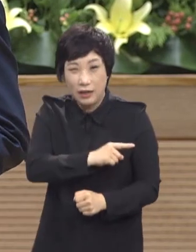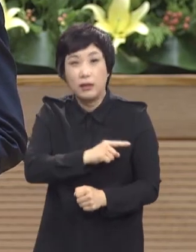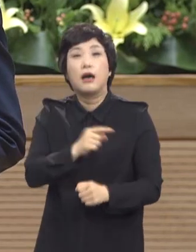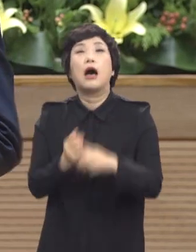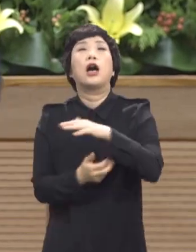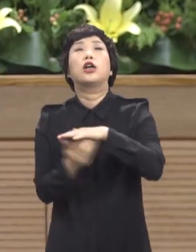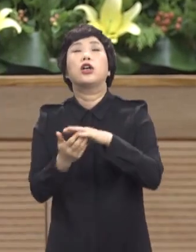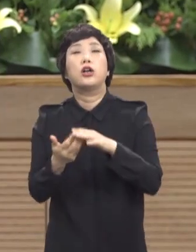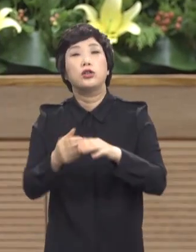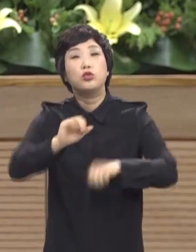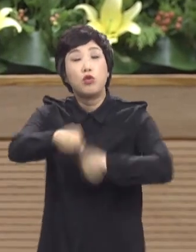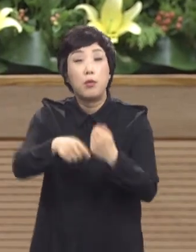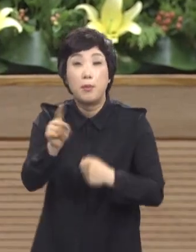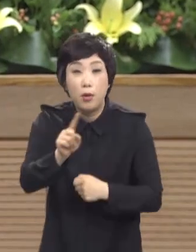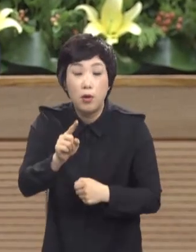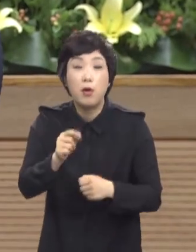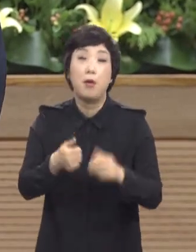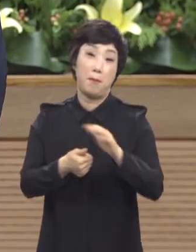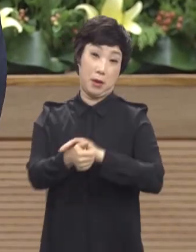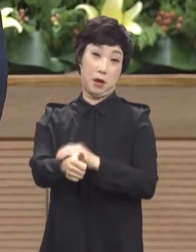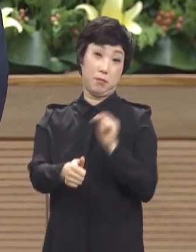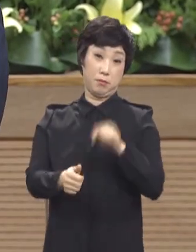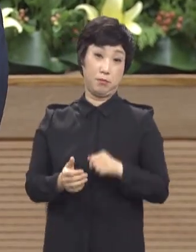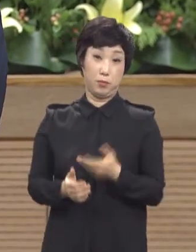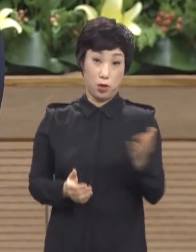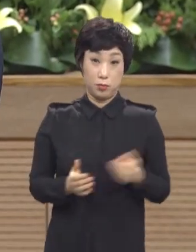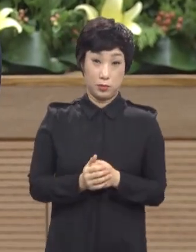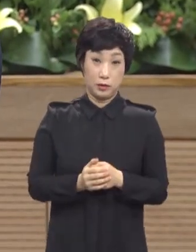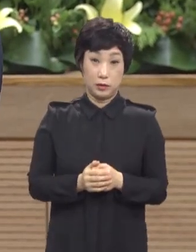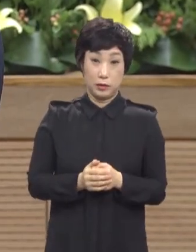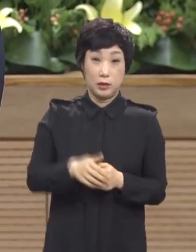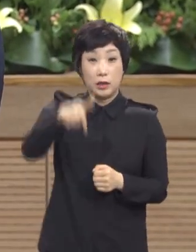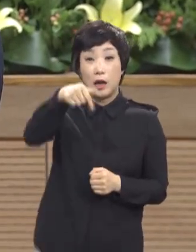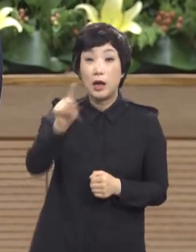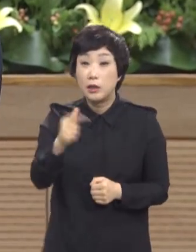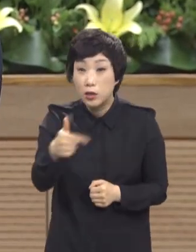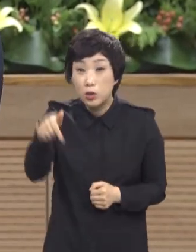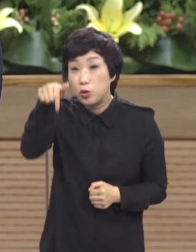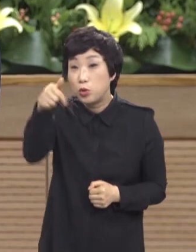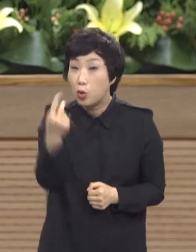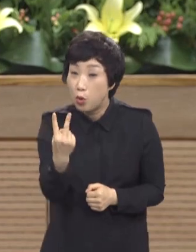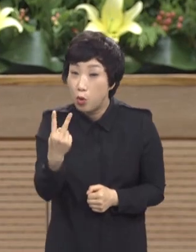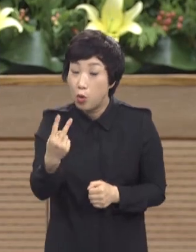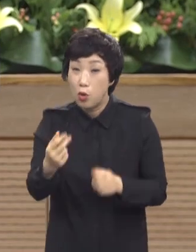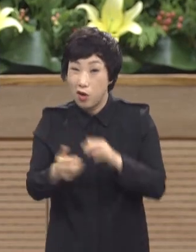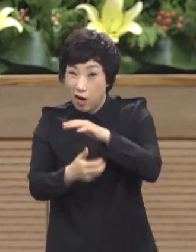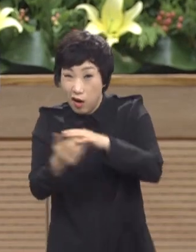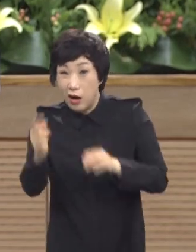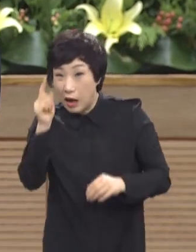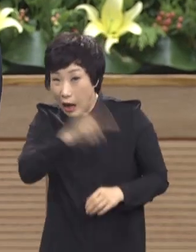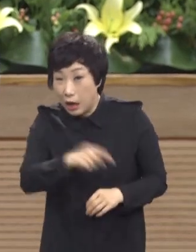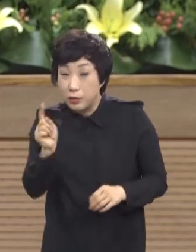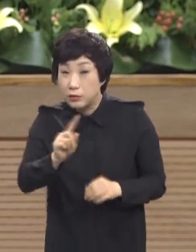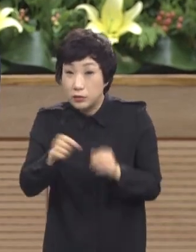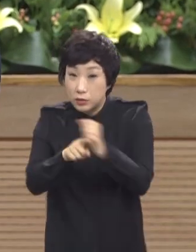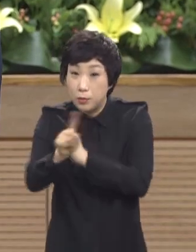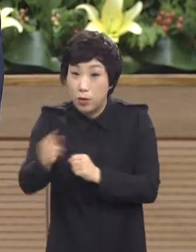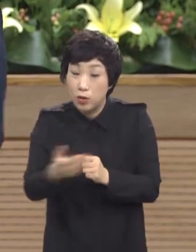간교한 짐승이, 마귀의 간교하다고 하는 말은 미혹하고 유혹하고 의혹할 수